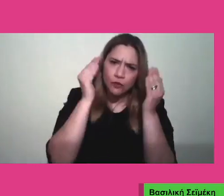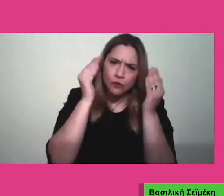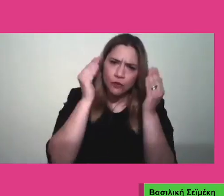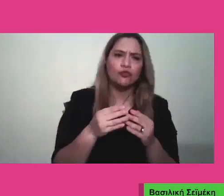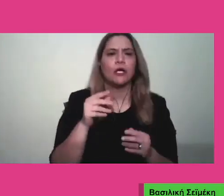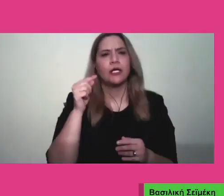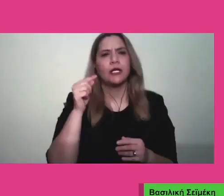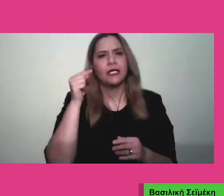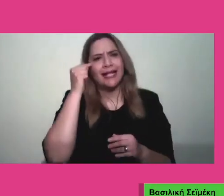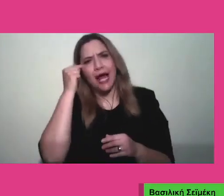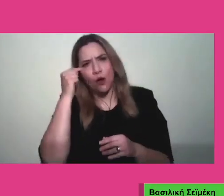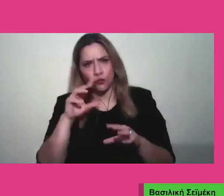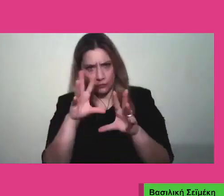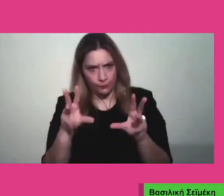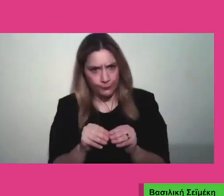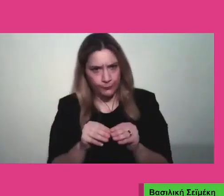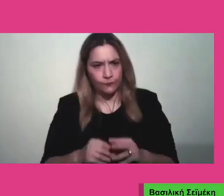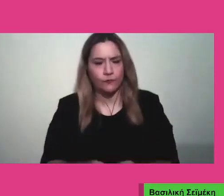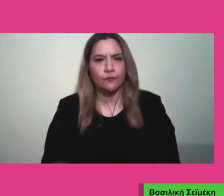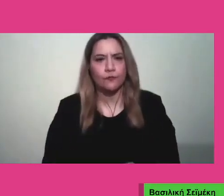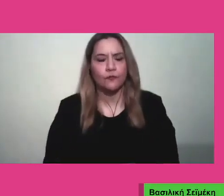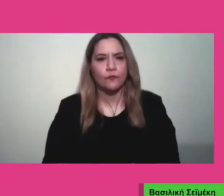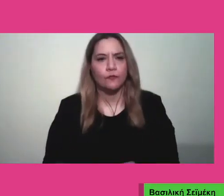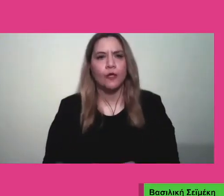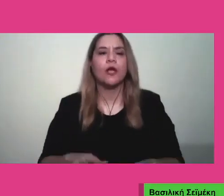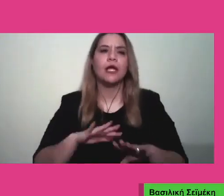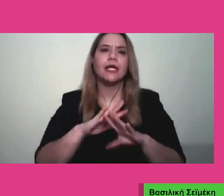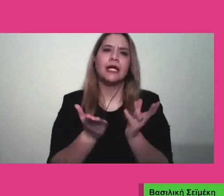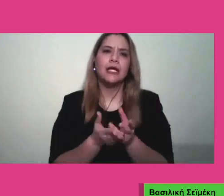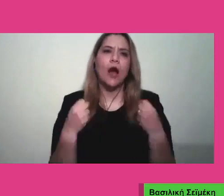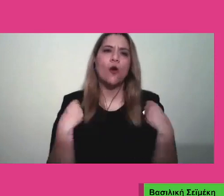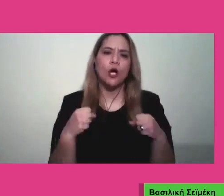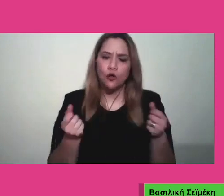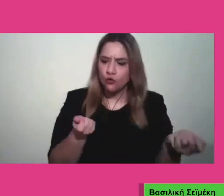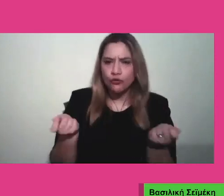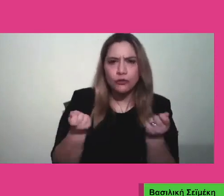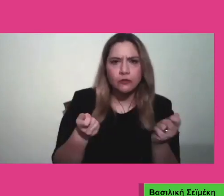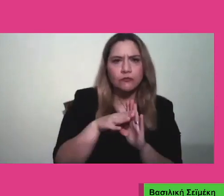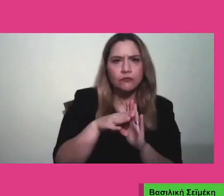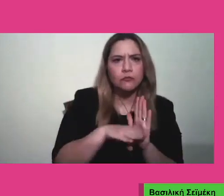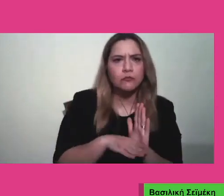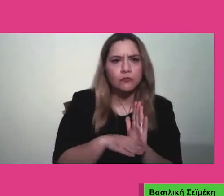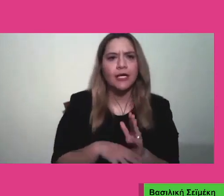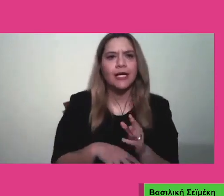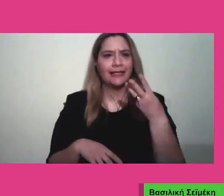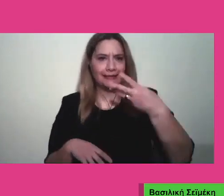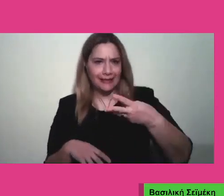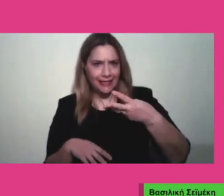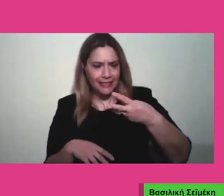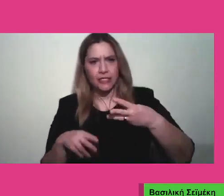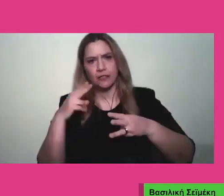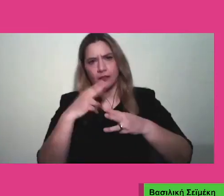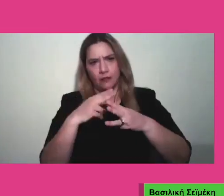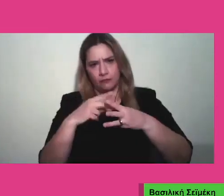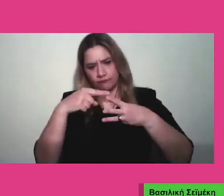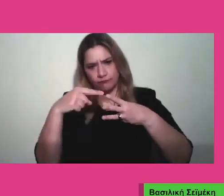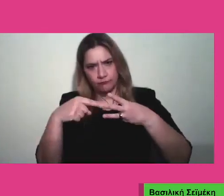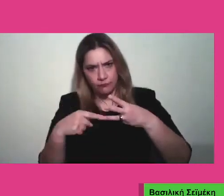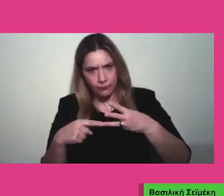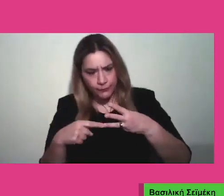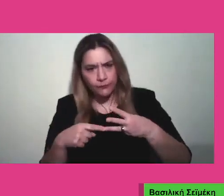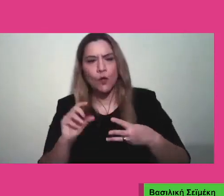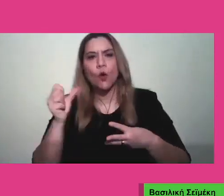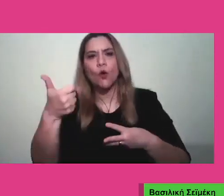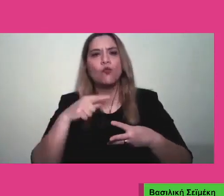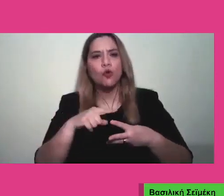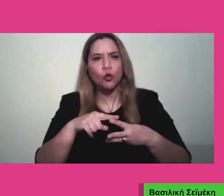Down. Γενικότερα, οργανώνουμε δράσεις με βάση τρεις κύριους πυλώνες, που είναι το πρόγραμμα